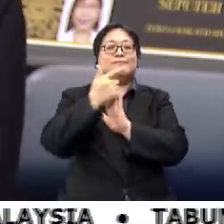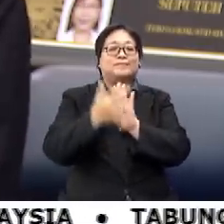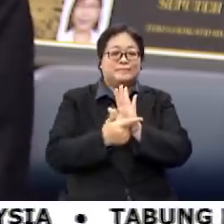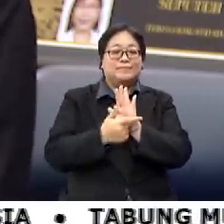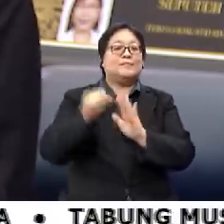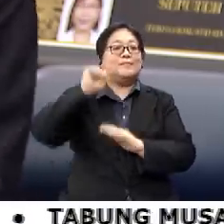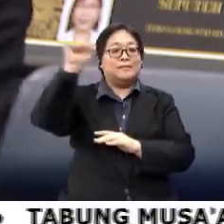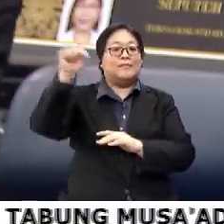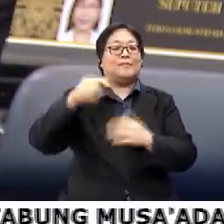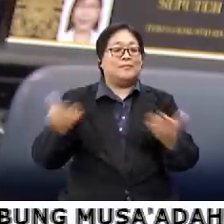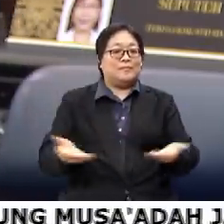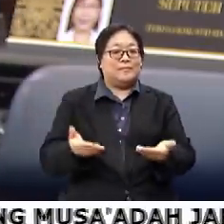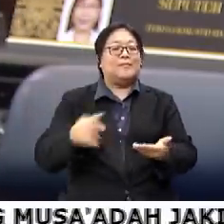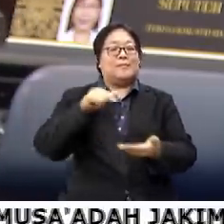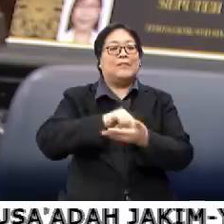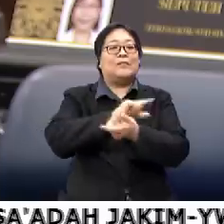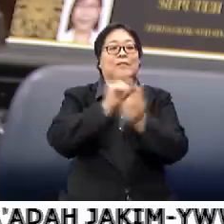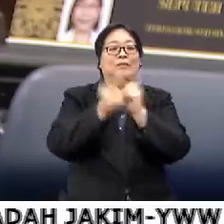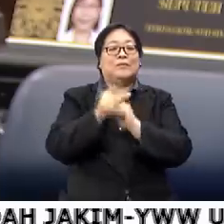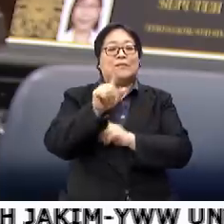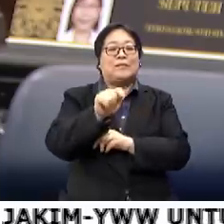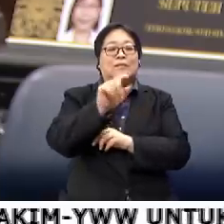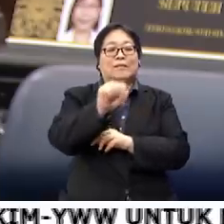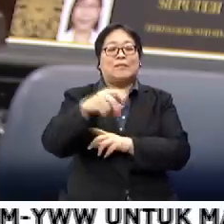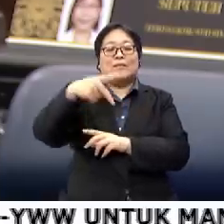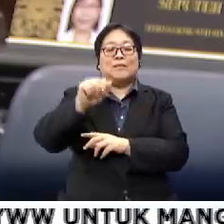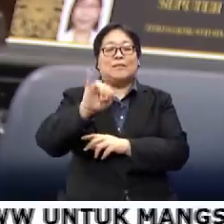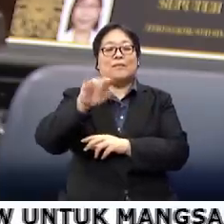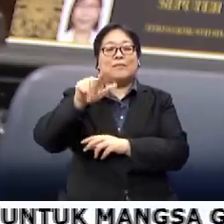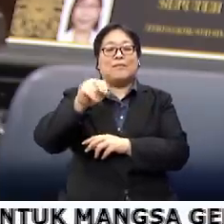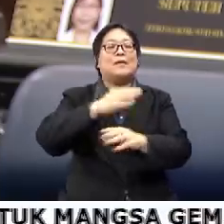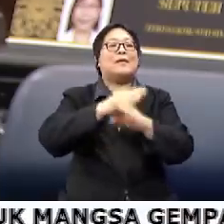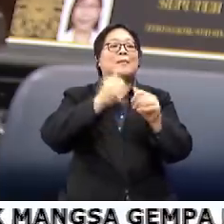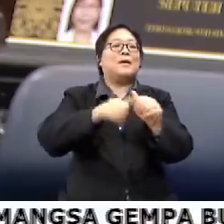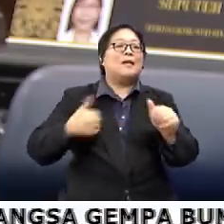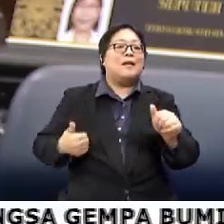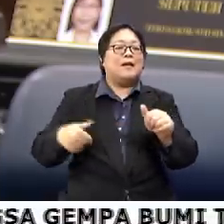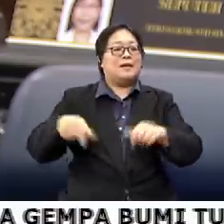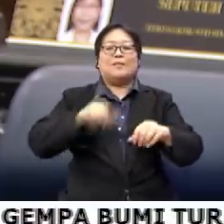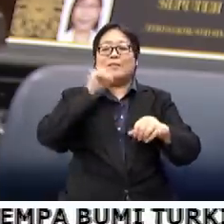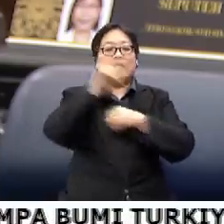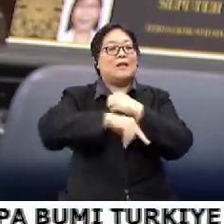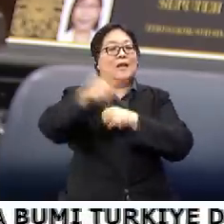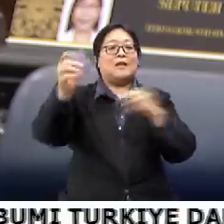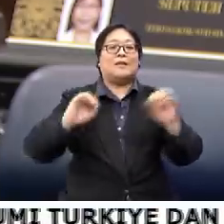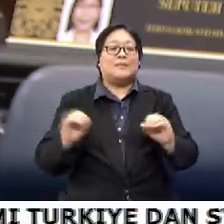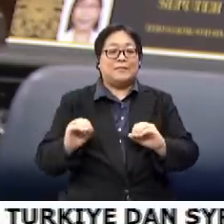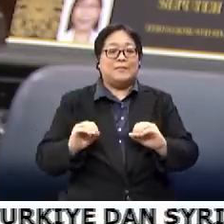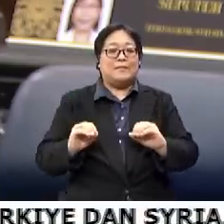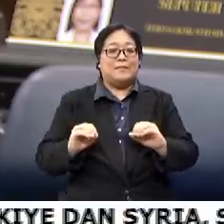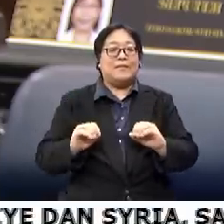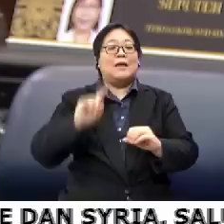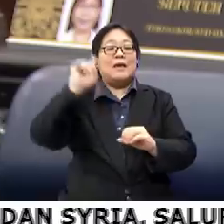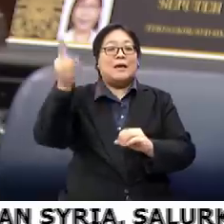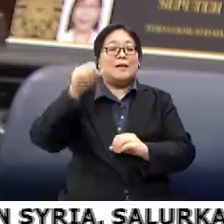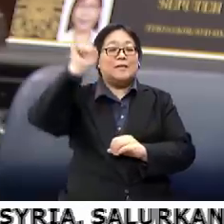negeri Sabah yang ada. Ini digubal oleh Tan Sri Pairin untuk mengelakkan supaya perkara ini tidak ada kepada negeri-negeri lain. Wilayah